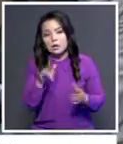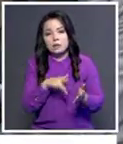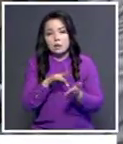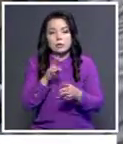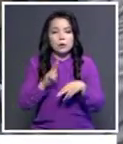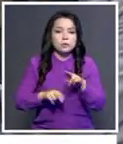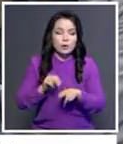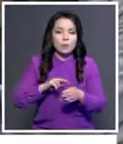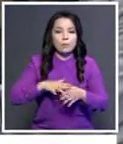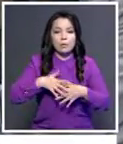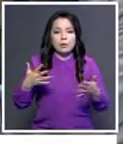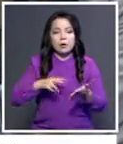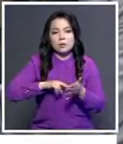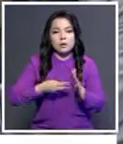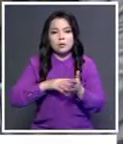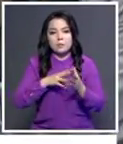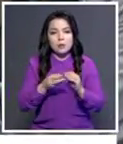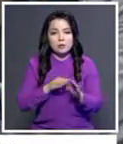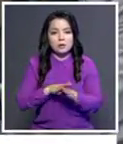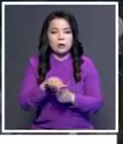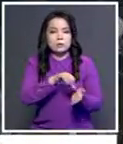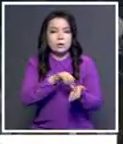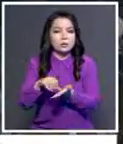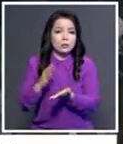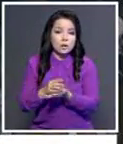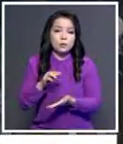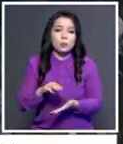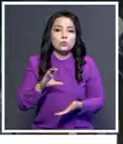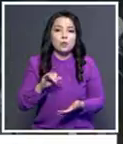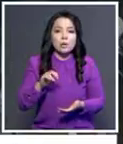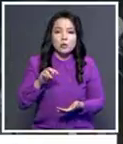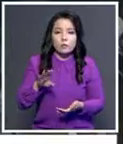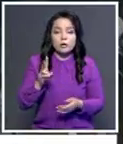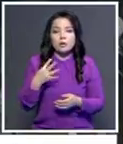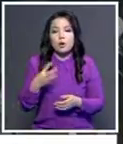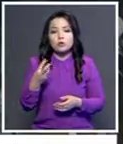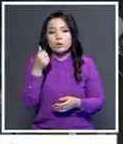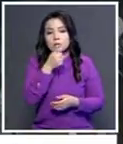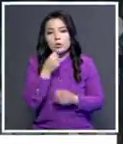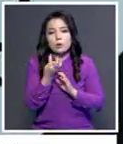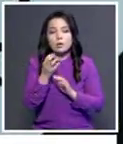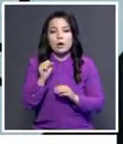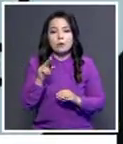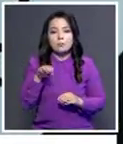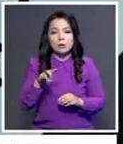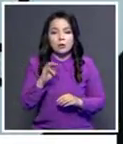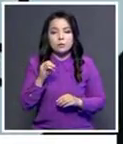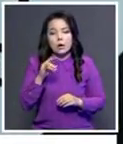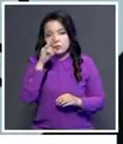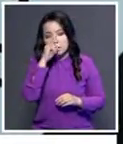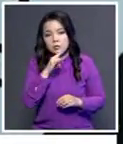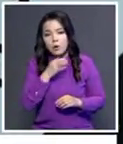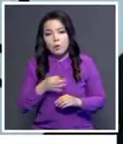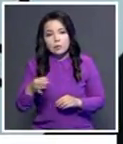бас жоспарын әзірлеуге қатысқан. Тимур Сүлейменов 1943 жылы 14 ақпанда оңтүстік Қазақстан облысының Қарабұлақ